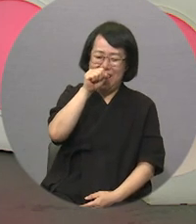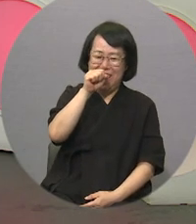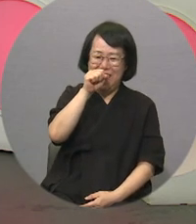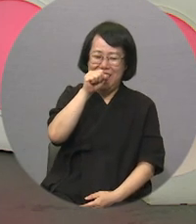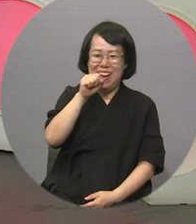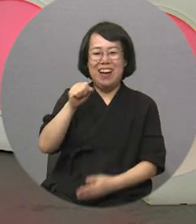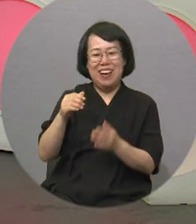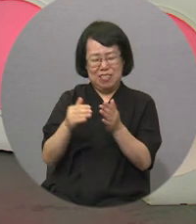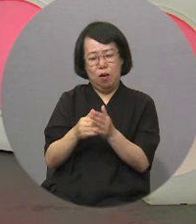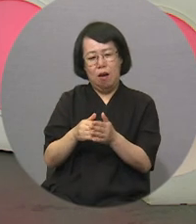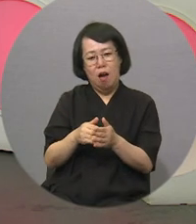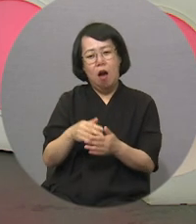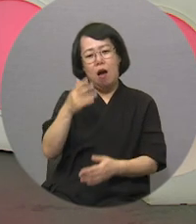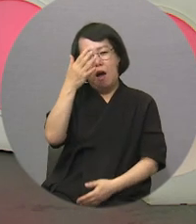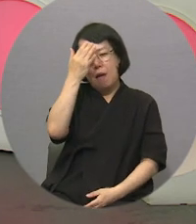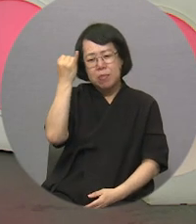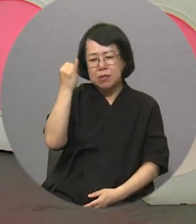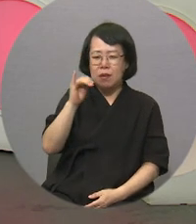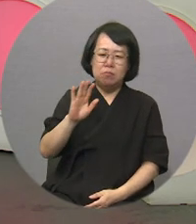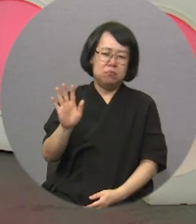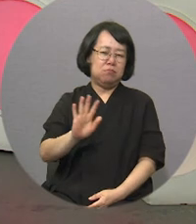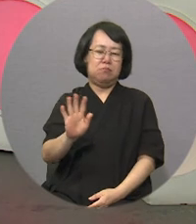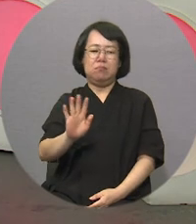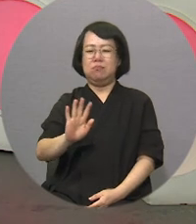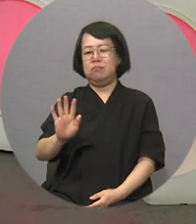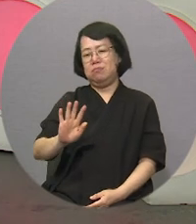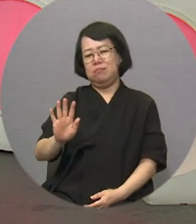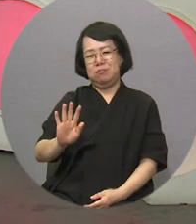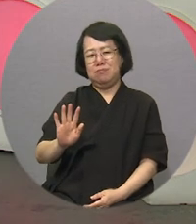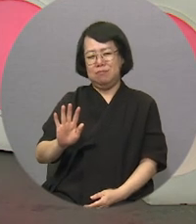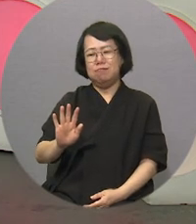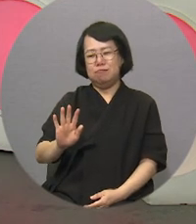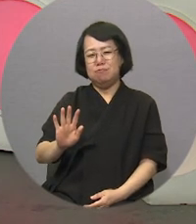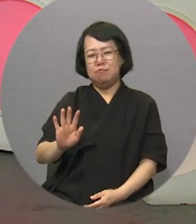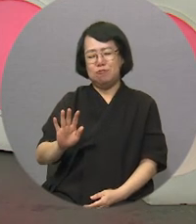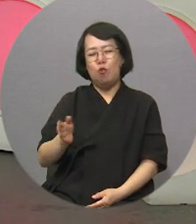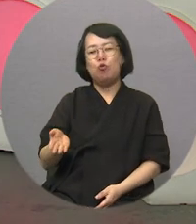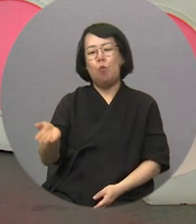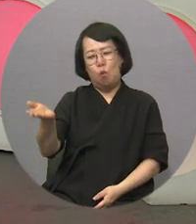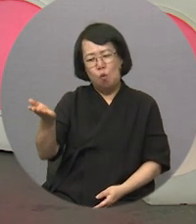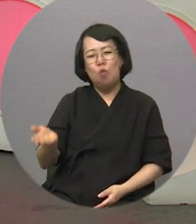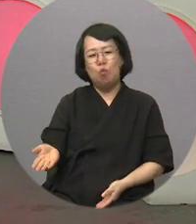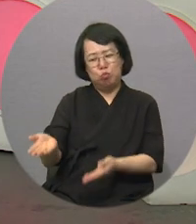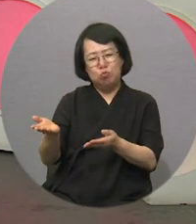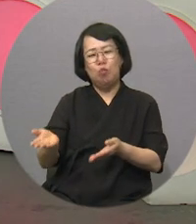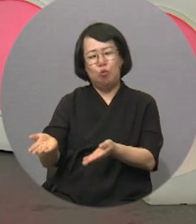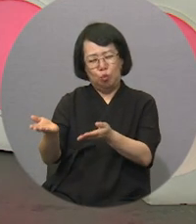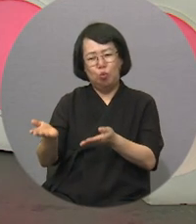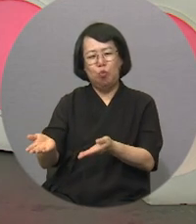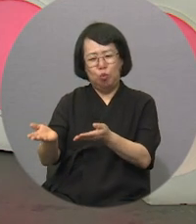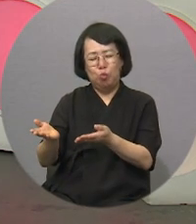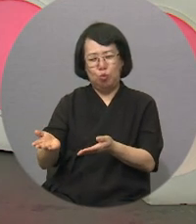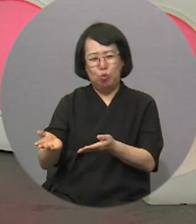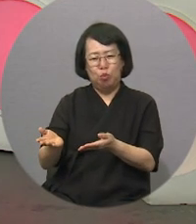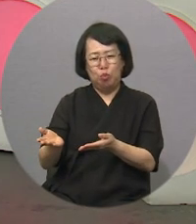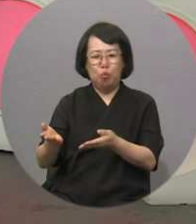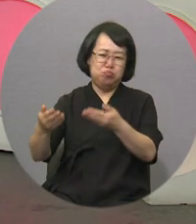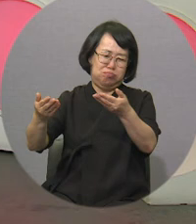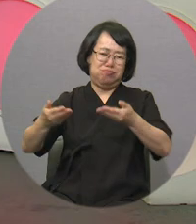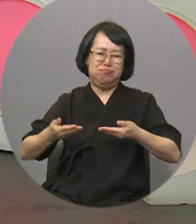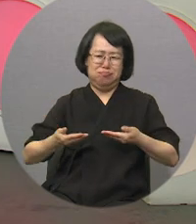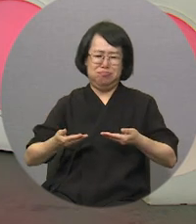물음에도 할머니는 고개를 내저을 뿐이었습니다. 그리고 역시나 할머니는 도통 드시질